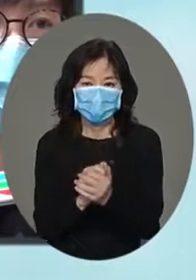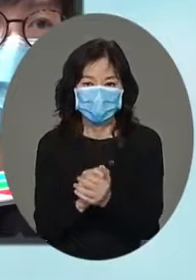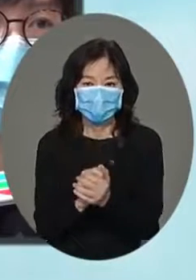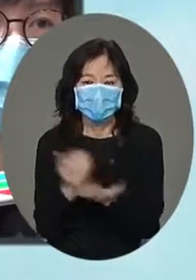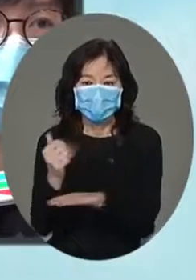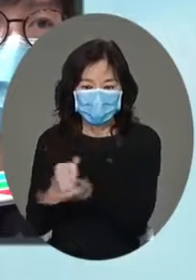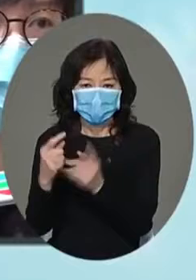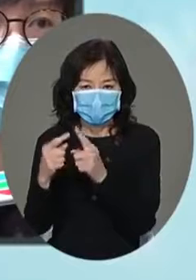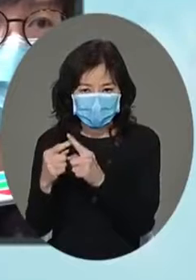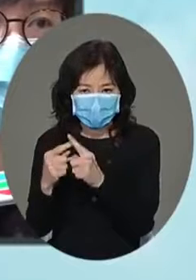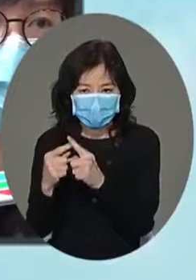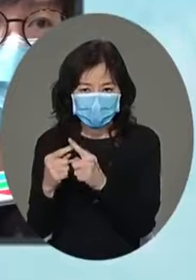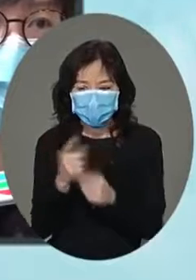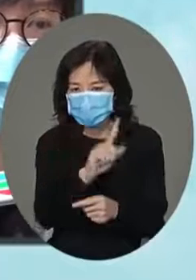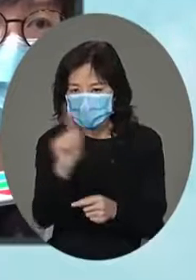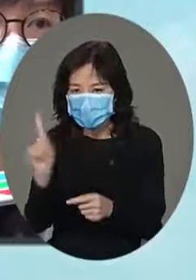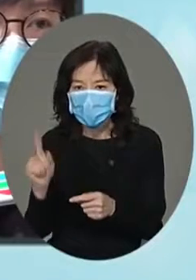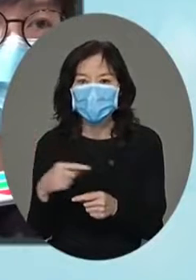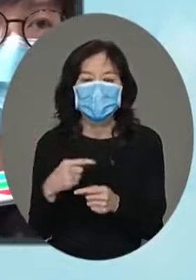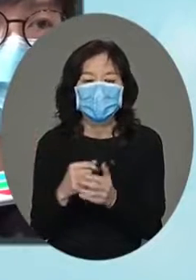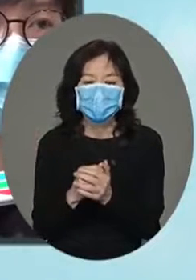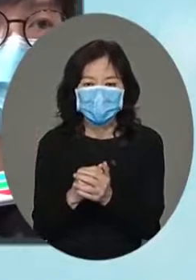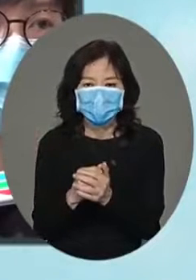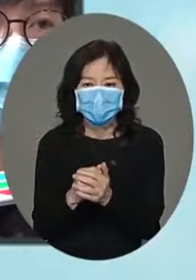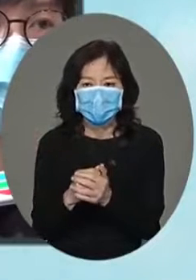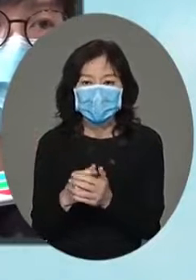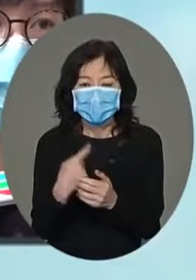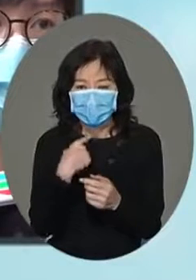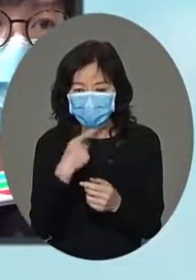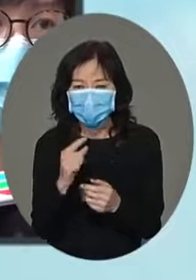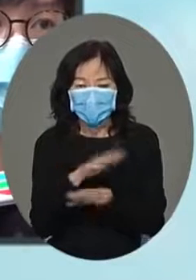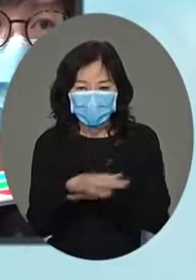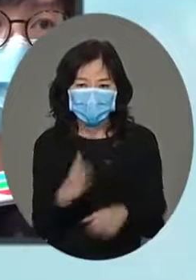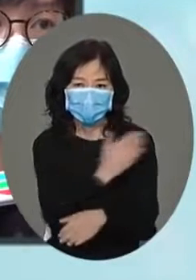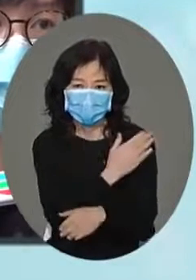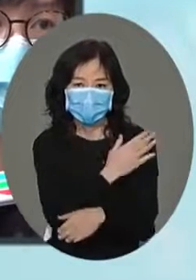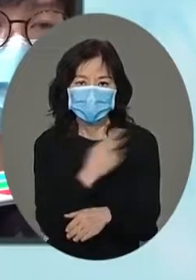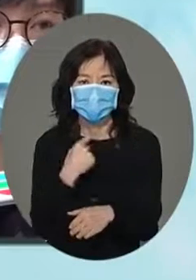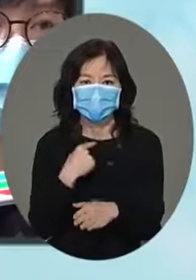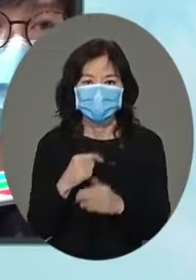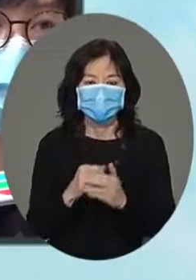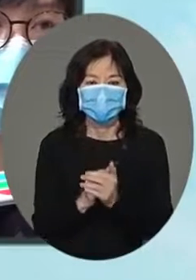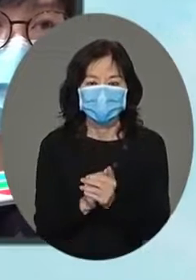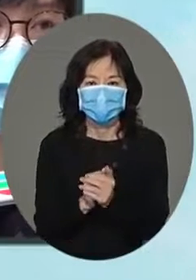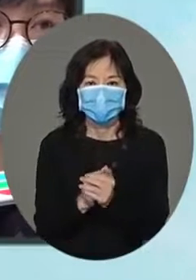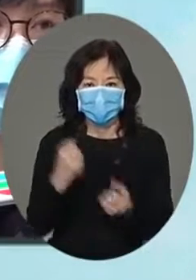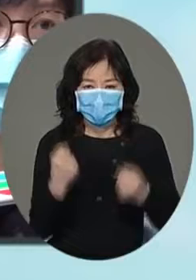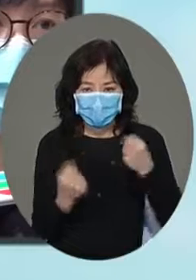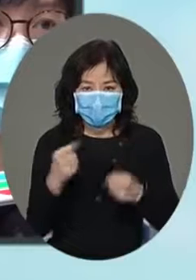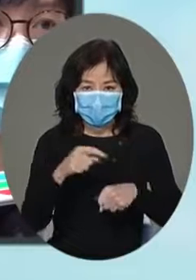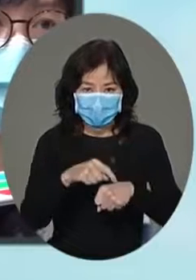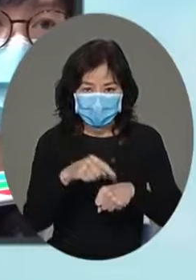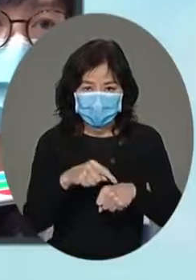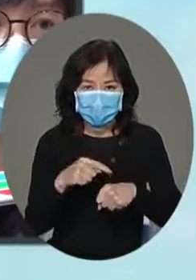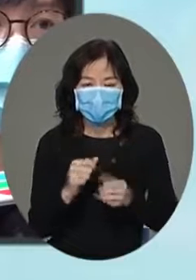乘客以及其他道路者是需要肩负安全的责任的。驾驶时